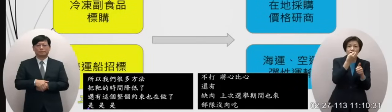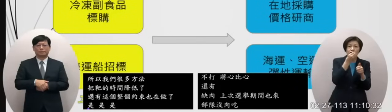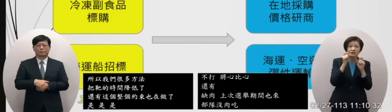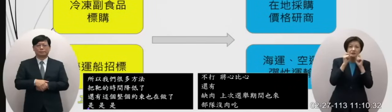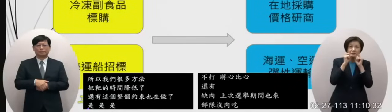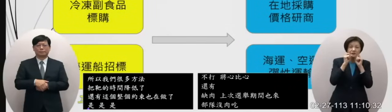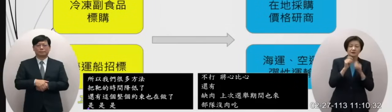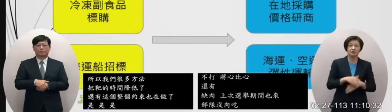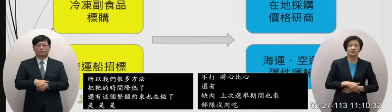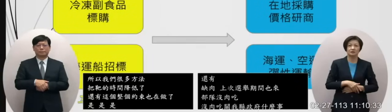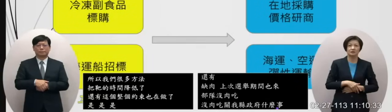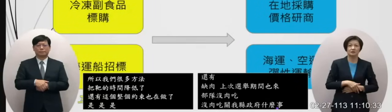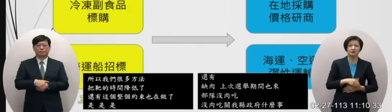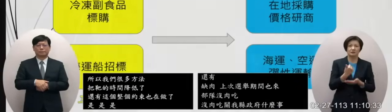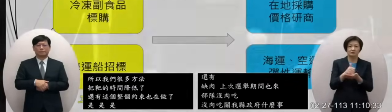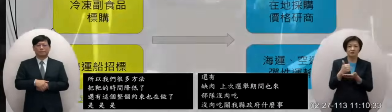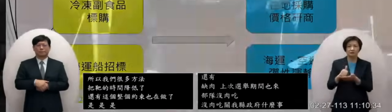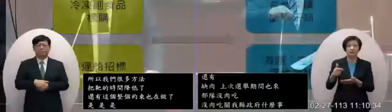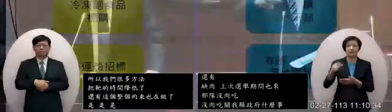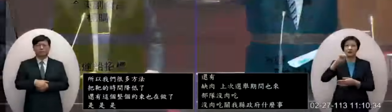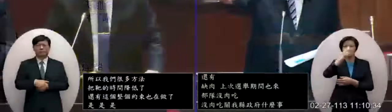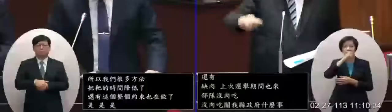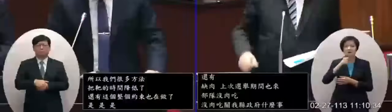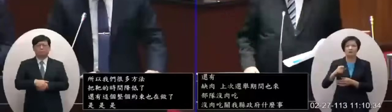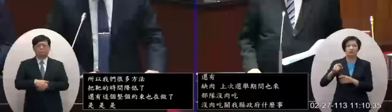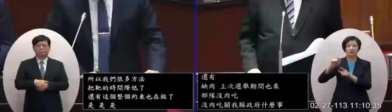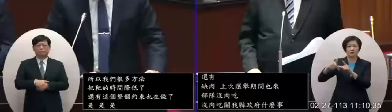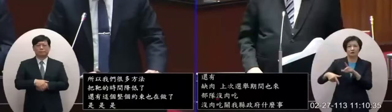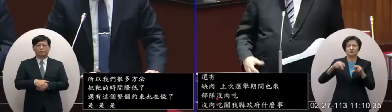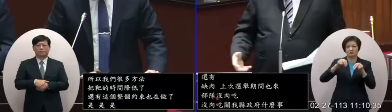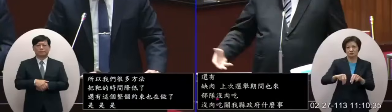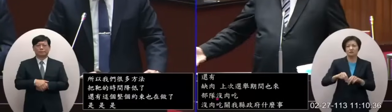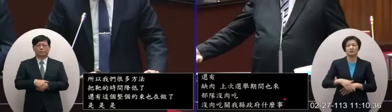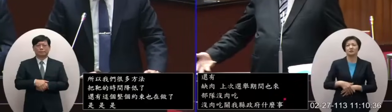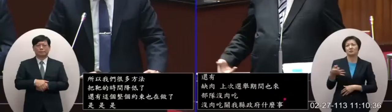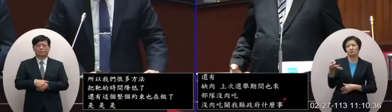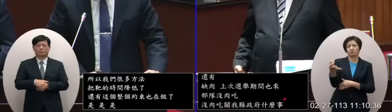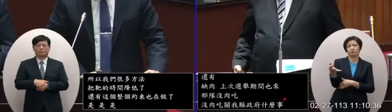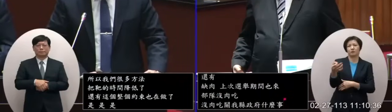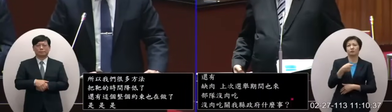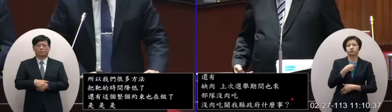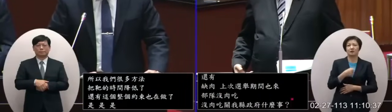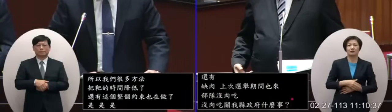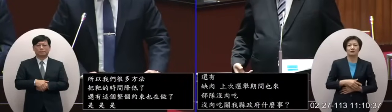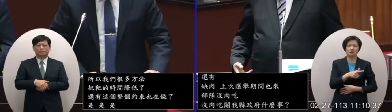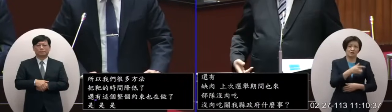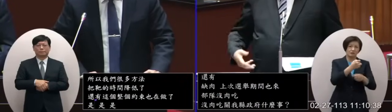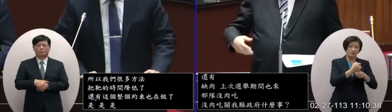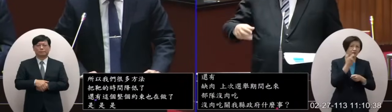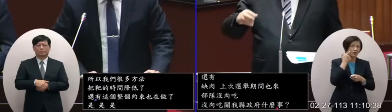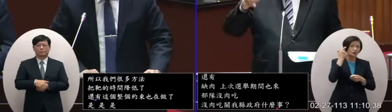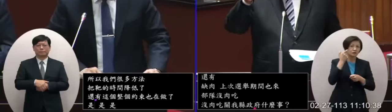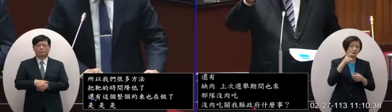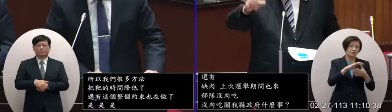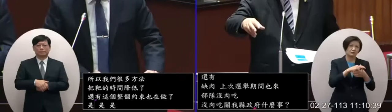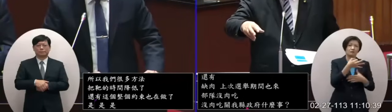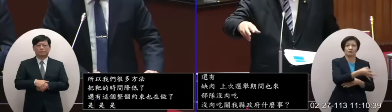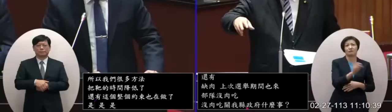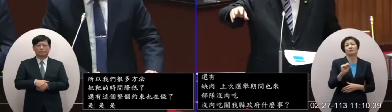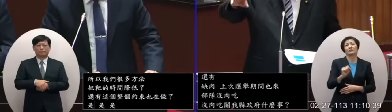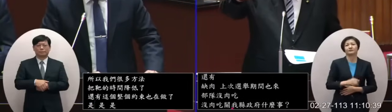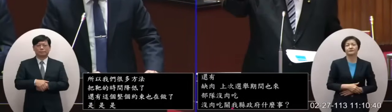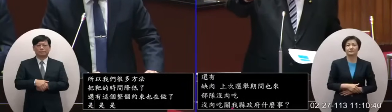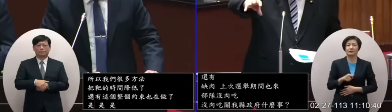的肉商有签约嘛，你的肉一定要跟他买嘛，我们马祖地区的肉你不能买啊。那问题又出